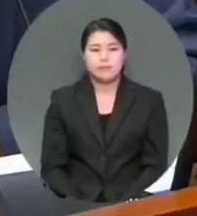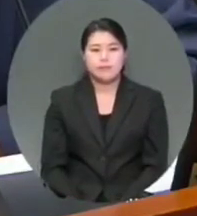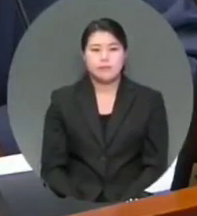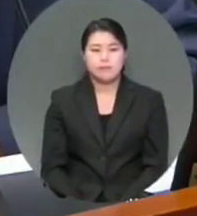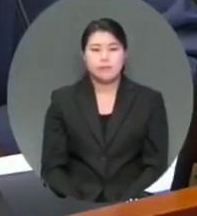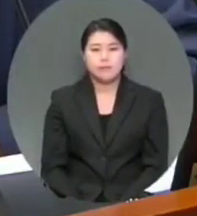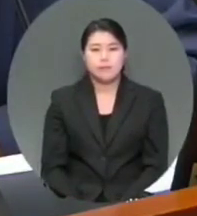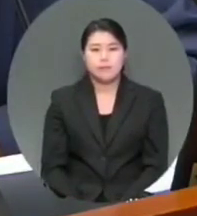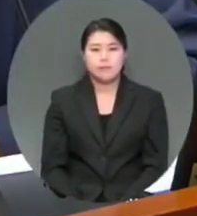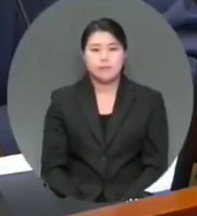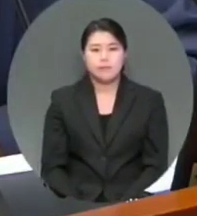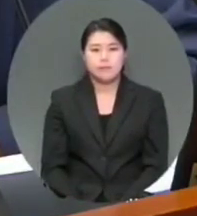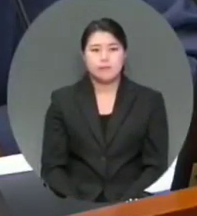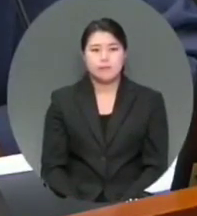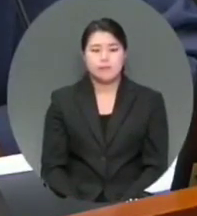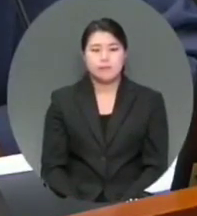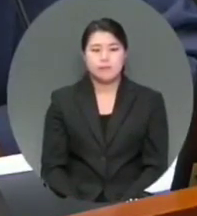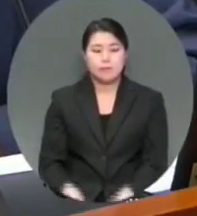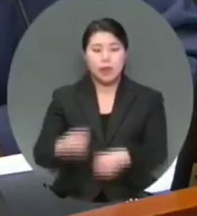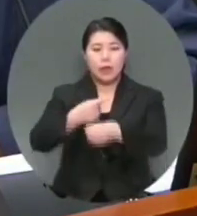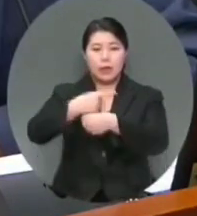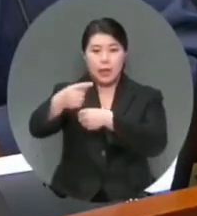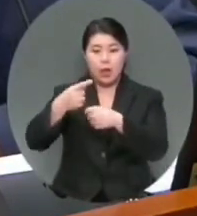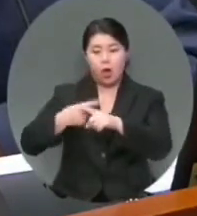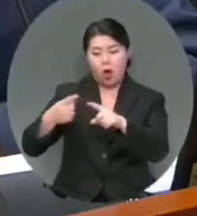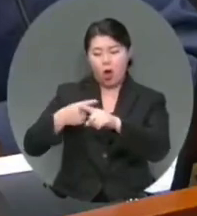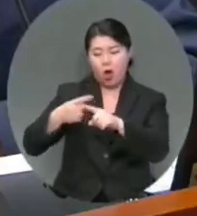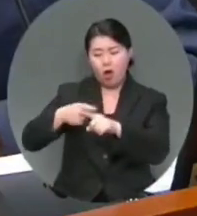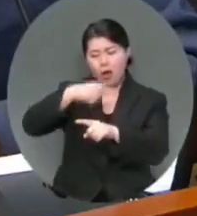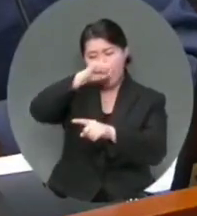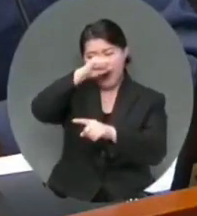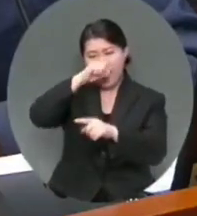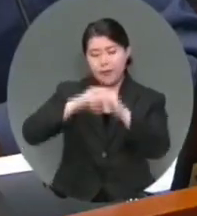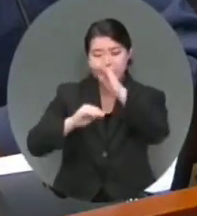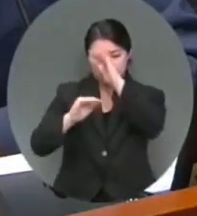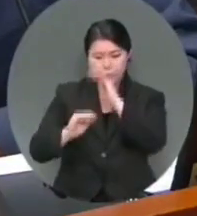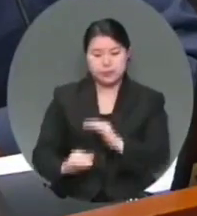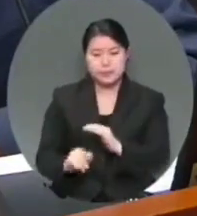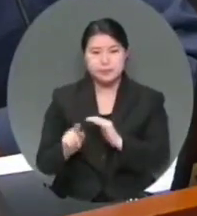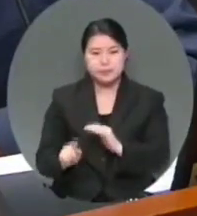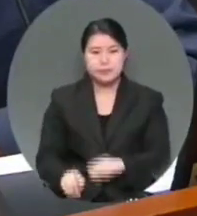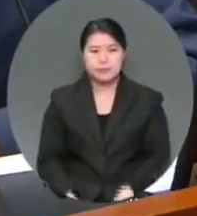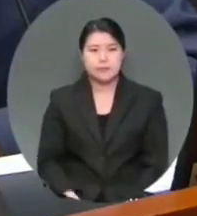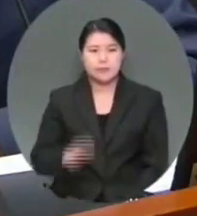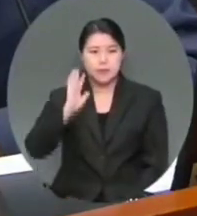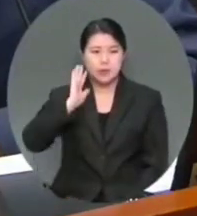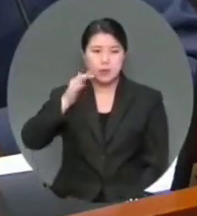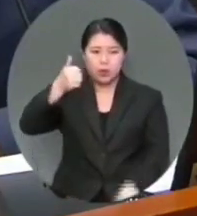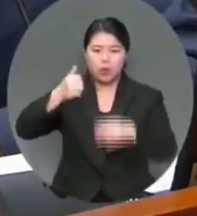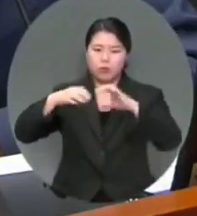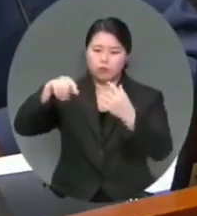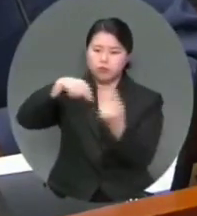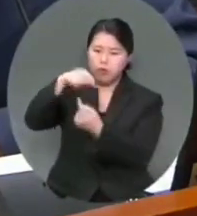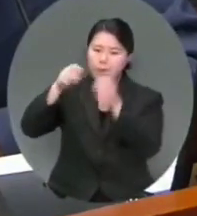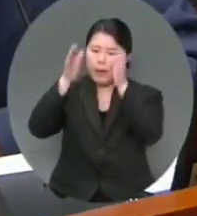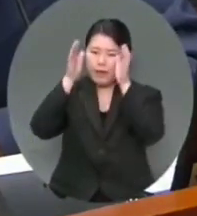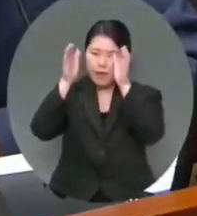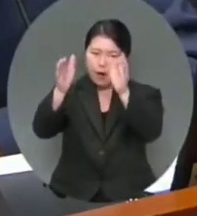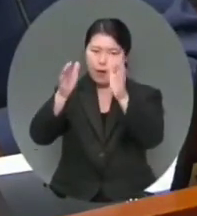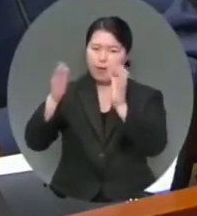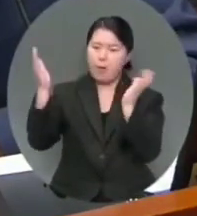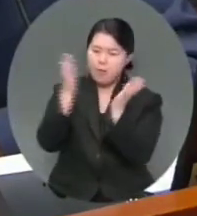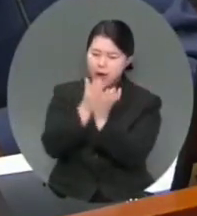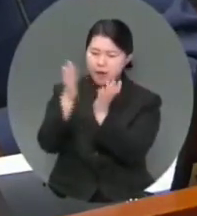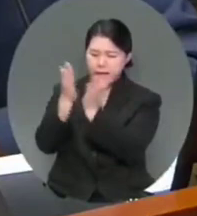최종적으로 어쨌든 그 이 내년도 편성되는 예산안이 그 대통령의 국정 철학이나 정부의 국정 운영 방향과